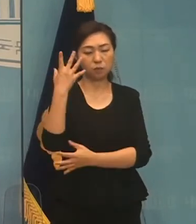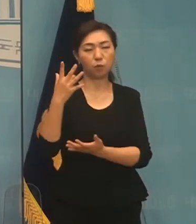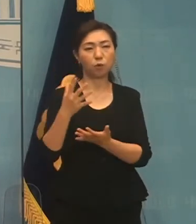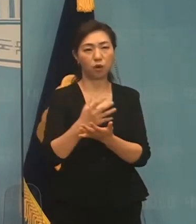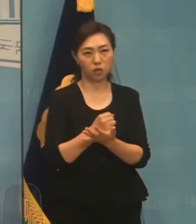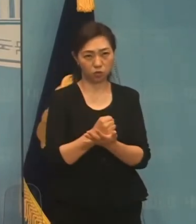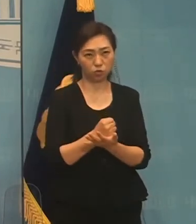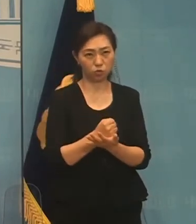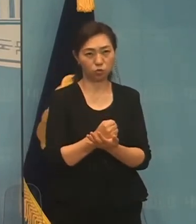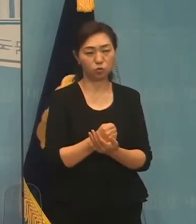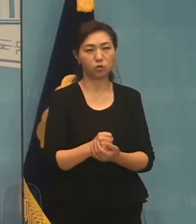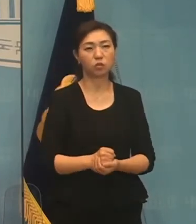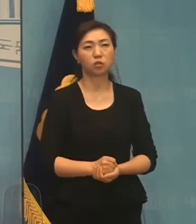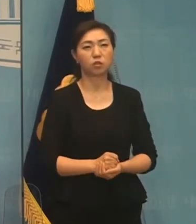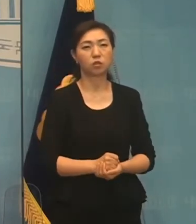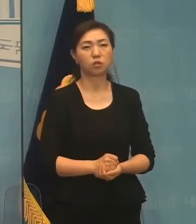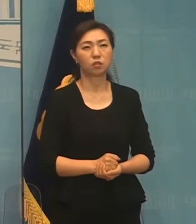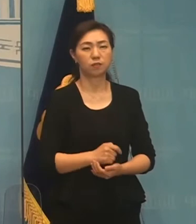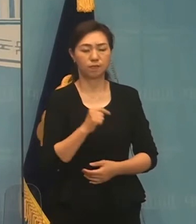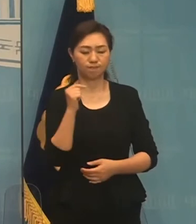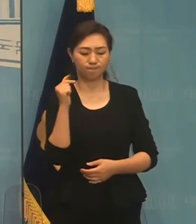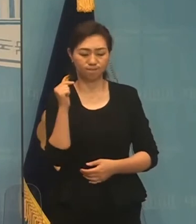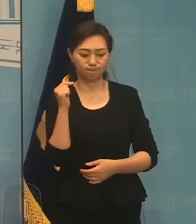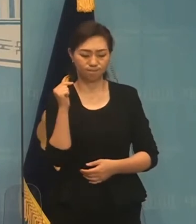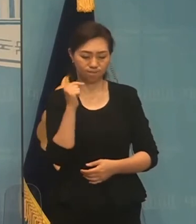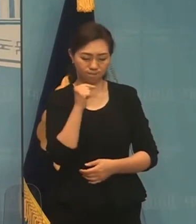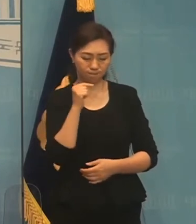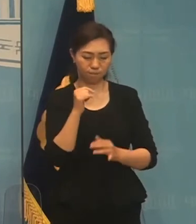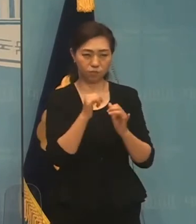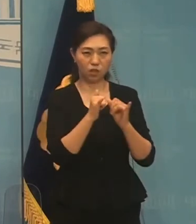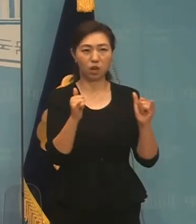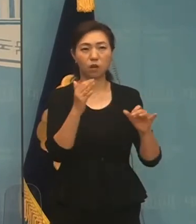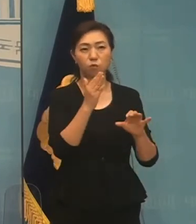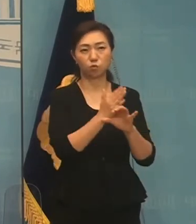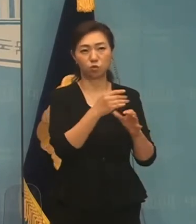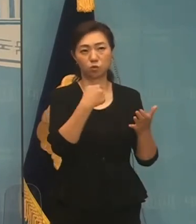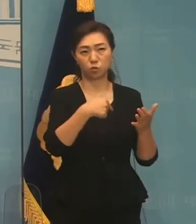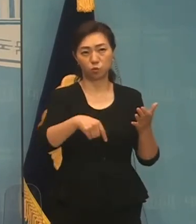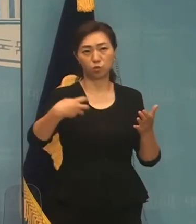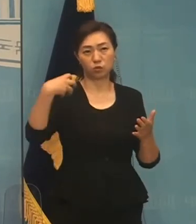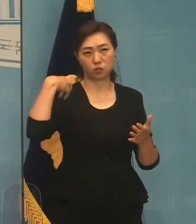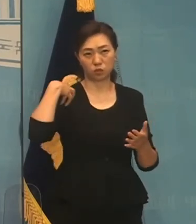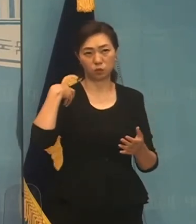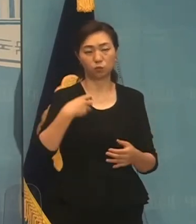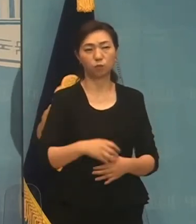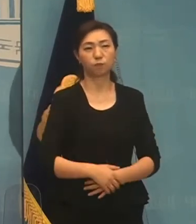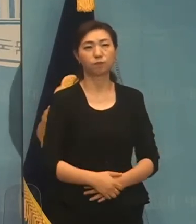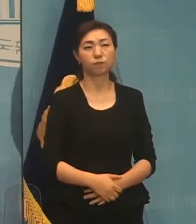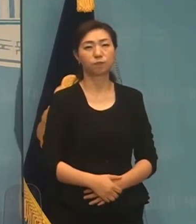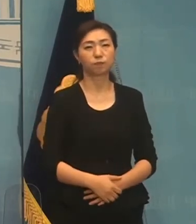철저한 사람 교육을 시키겠습니다. 하나,